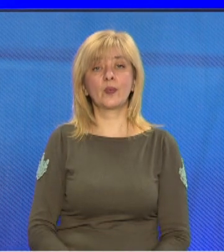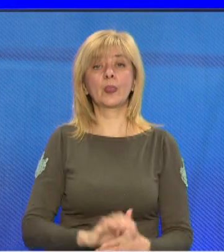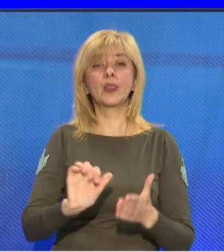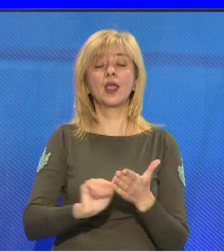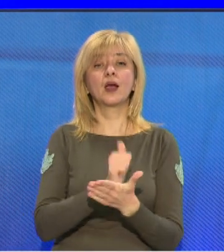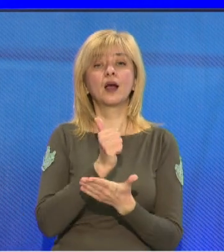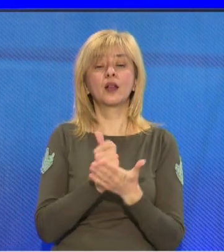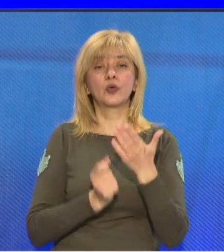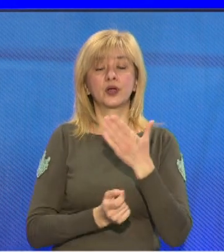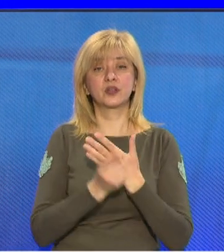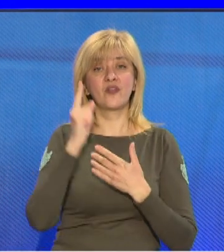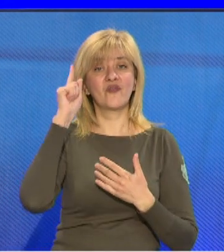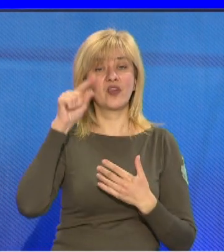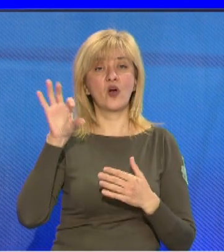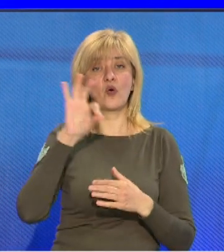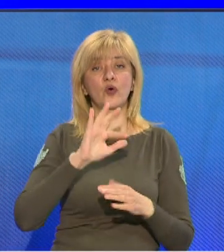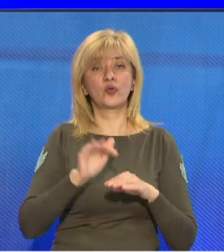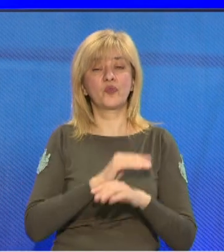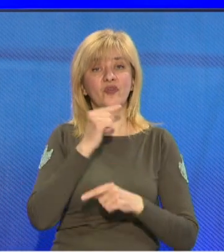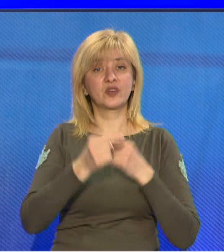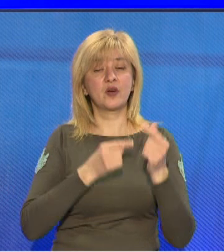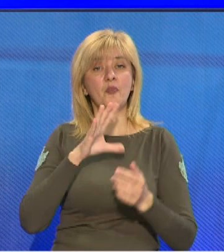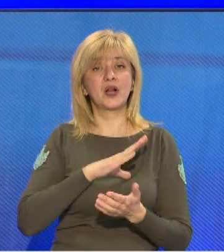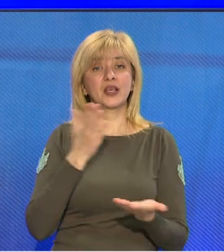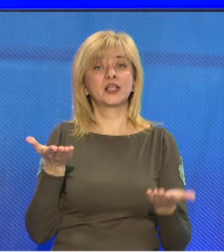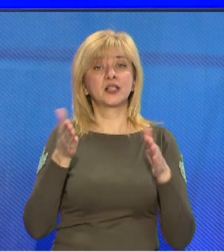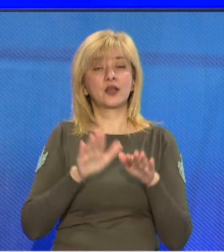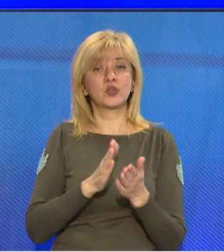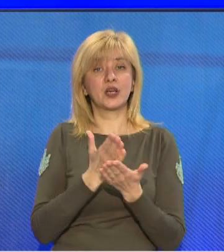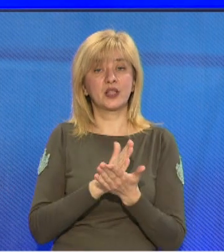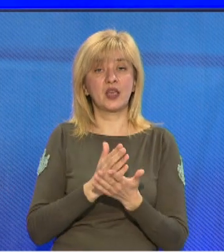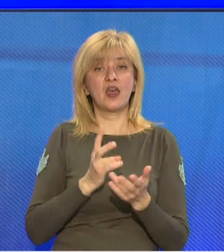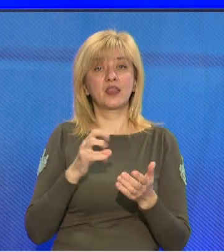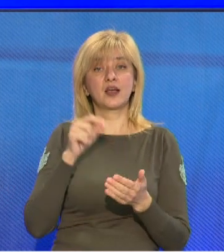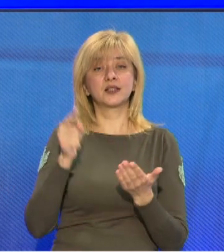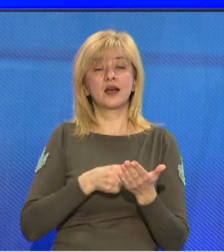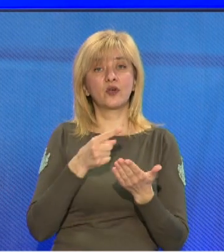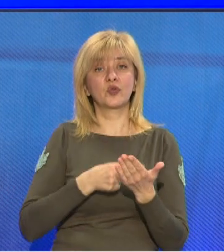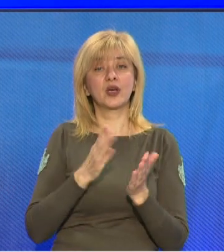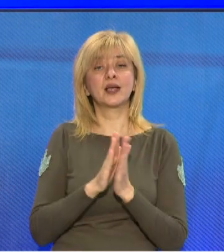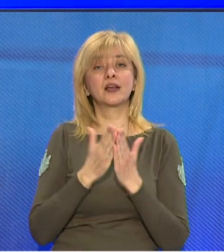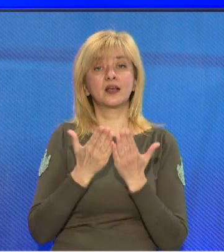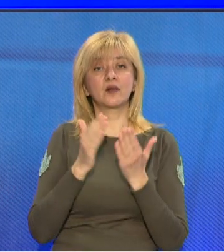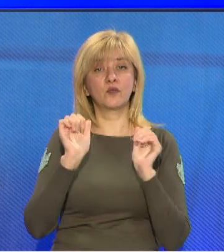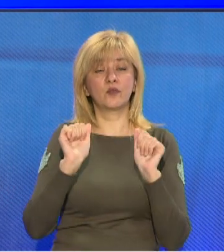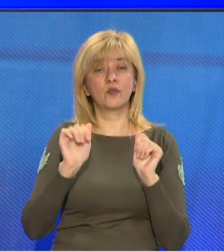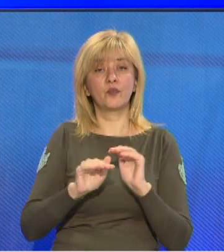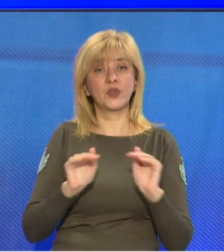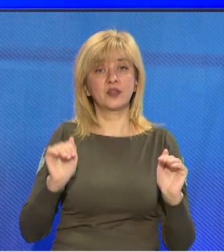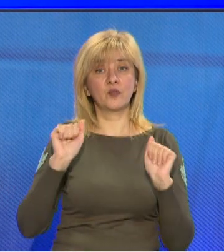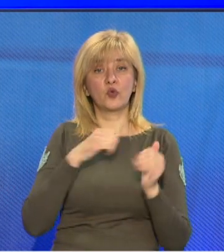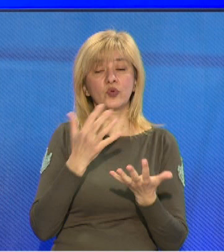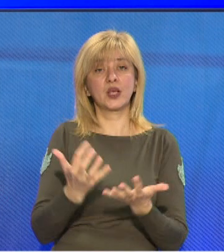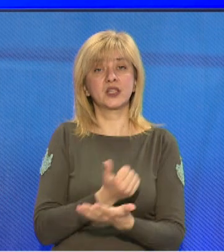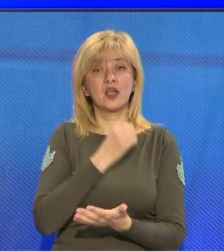Галоўнай крыніцай ведаў аб добрым і вечным былі і застаюцца кнігі. На старонках выдання ў маленькія беларусы могуць знайсці адказы на любыя